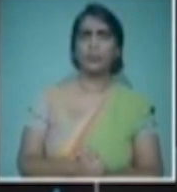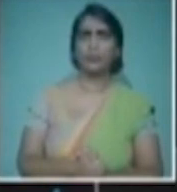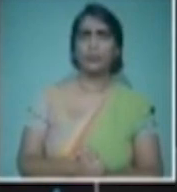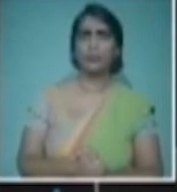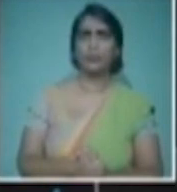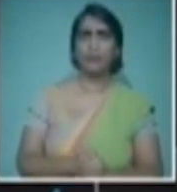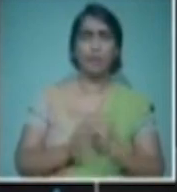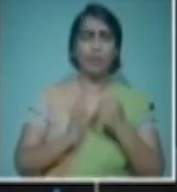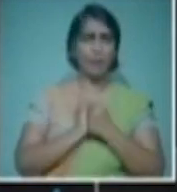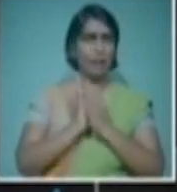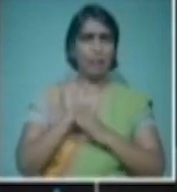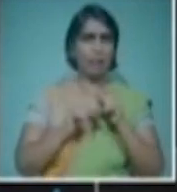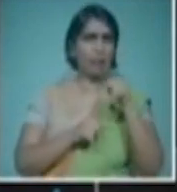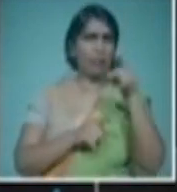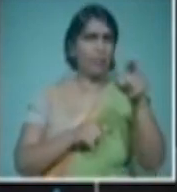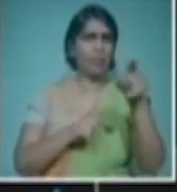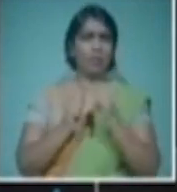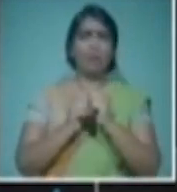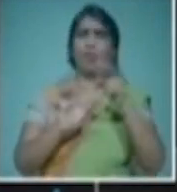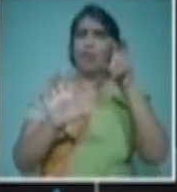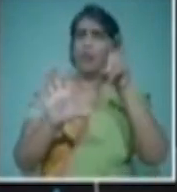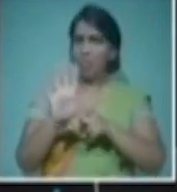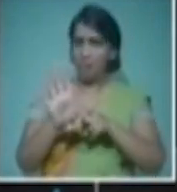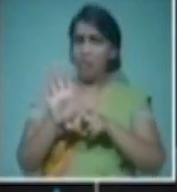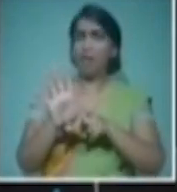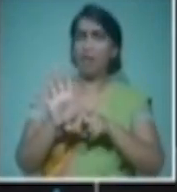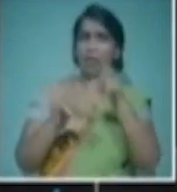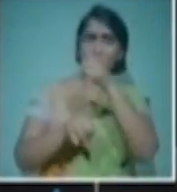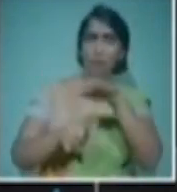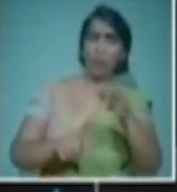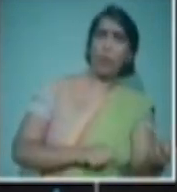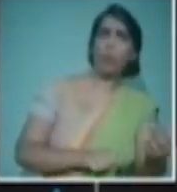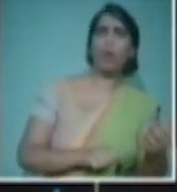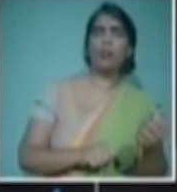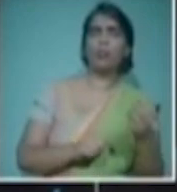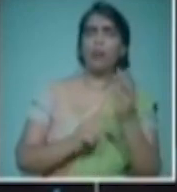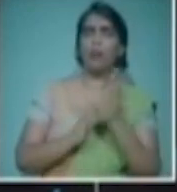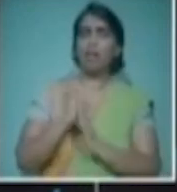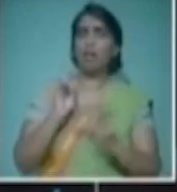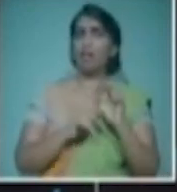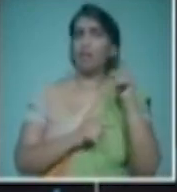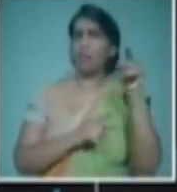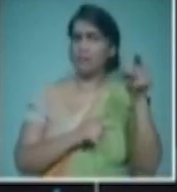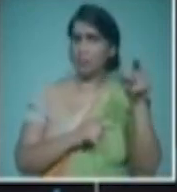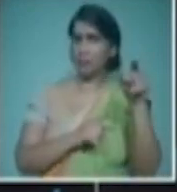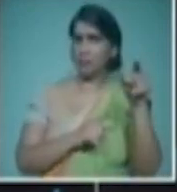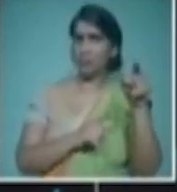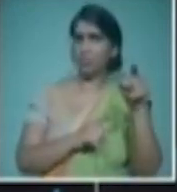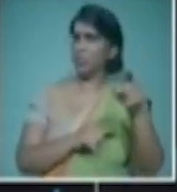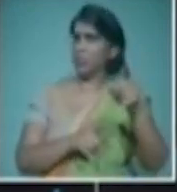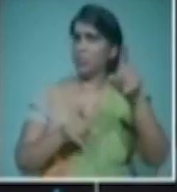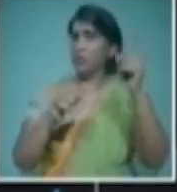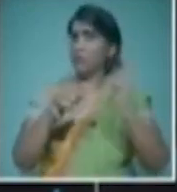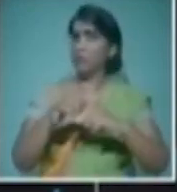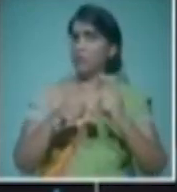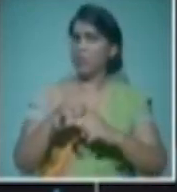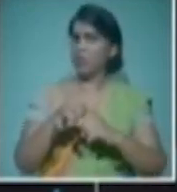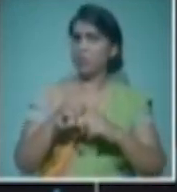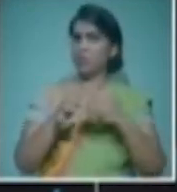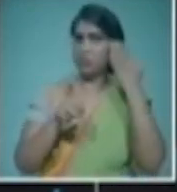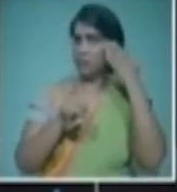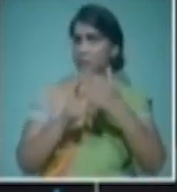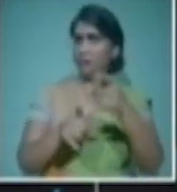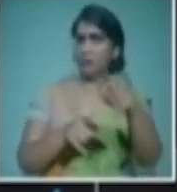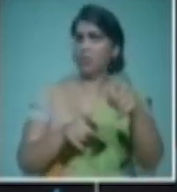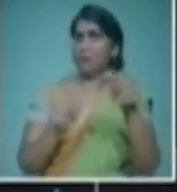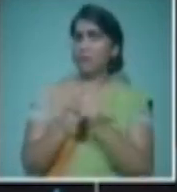මන්ත්‍රීතුමාගේ හැසිරීම ඔහුගේ අසුනේ නැගිට පහර දීමට ගියා අනිත් මන්ත්‍රීවරයා වෙත මේ ප්‍රශ්නේ යොමු කරන්න වහම